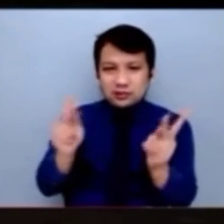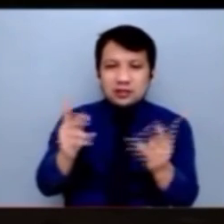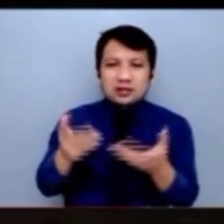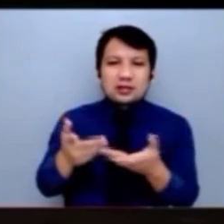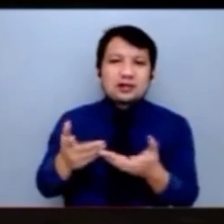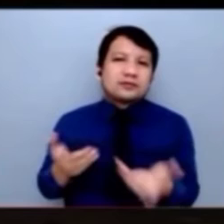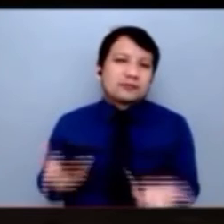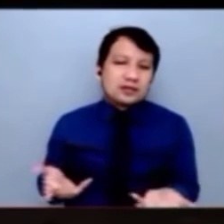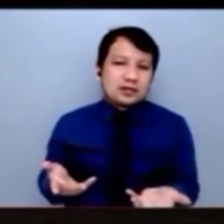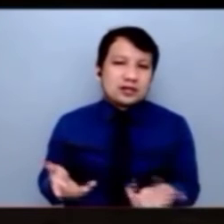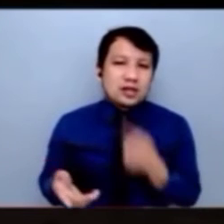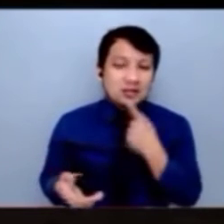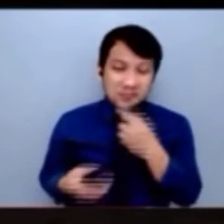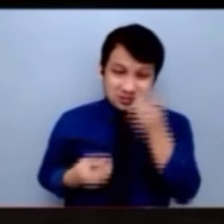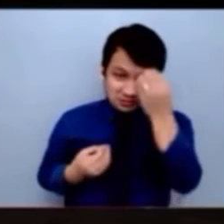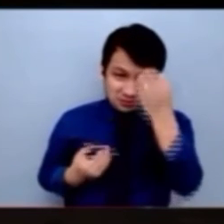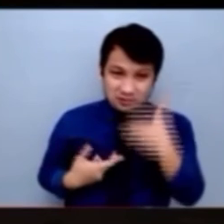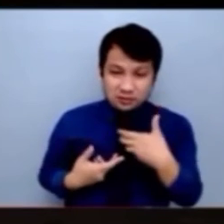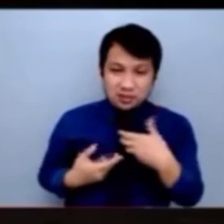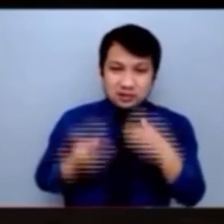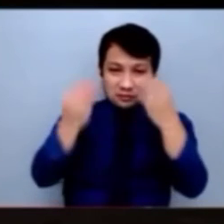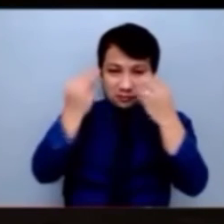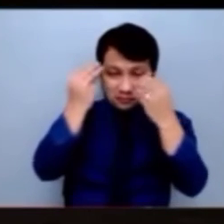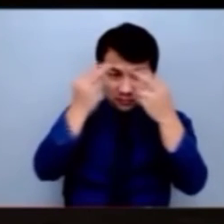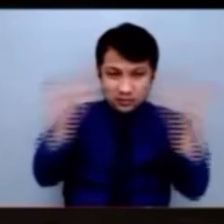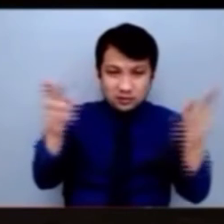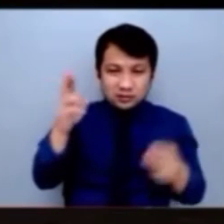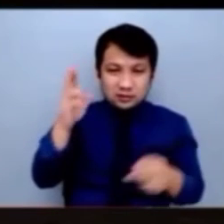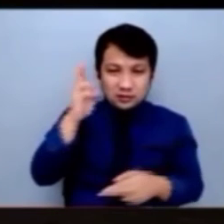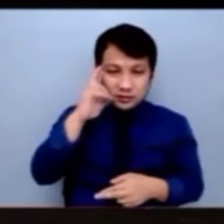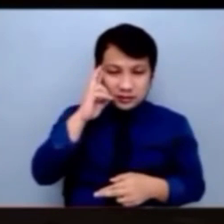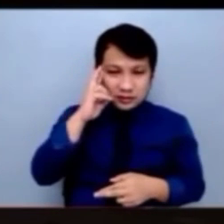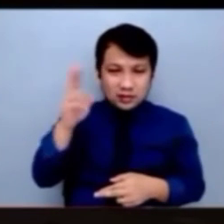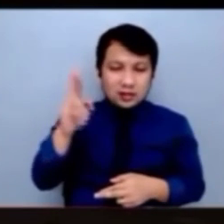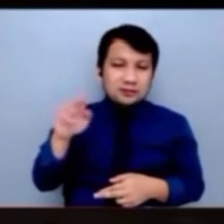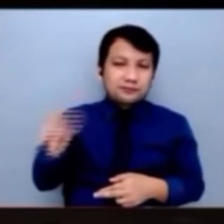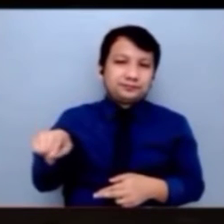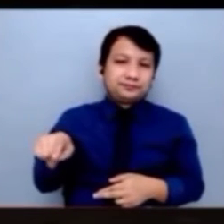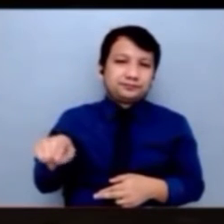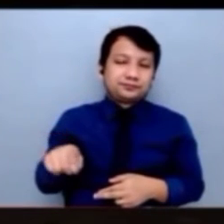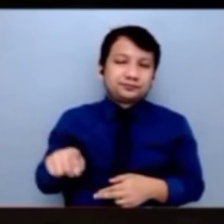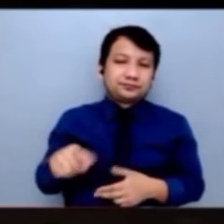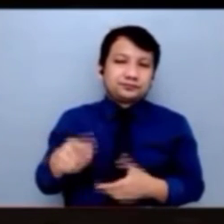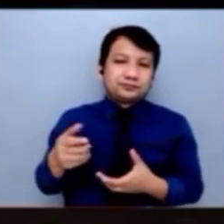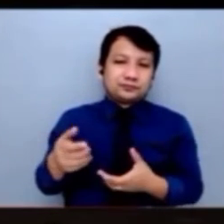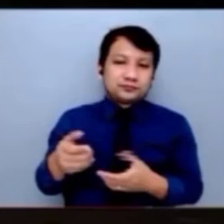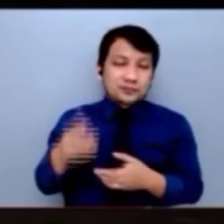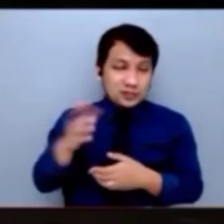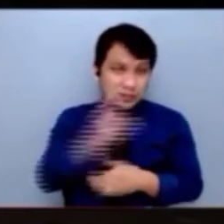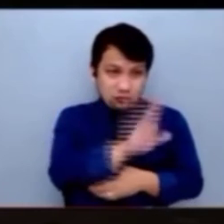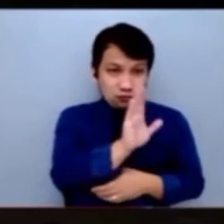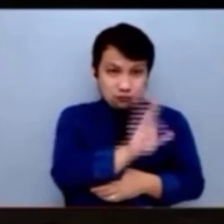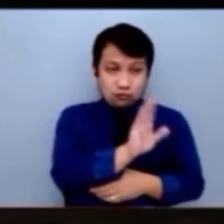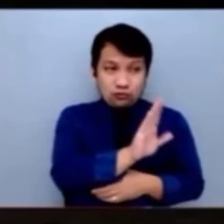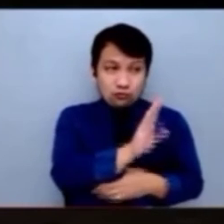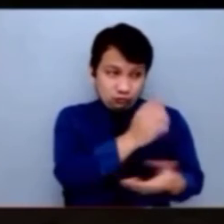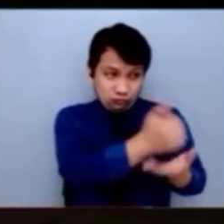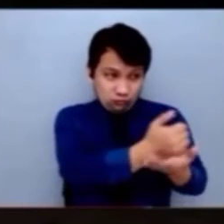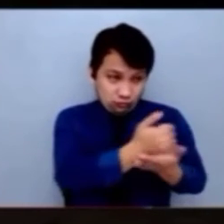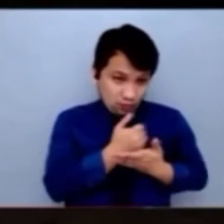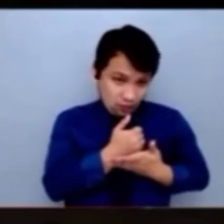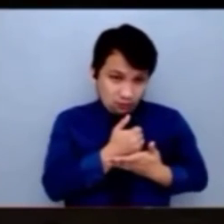ang sinasabi ni Mayor Mike Ramos, siya ulit yung nagsabi naman kasi na you can actually deliver your relief goods,